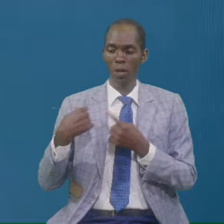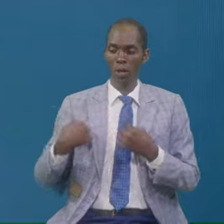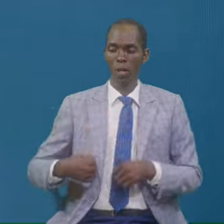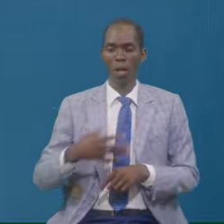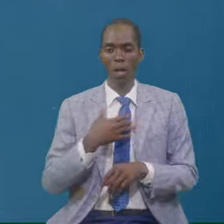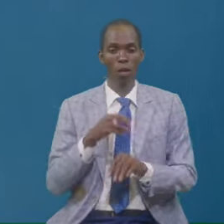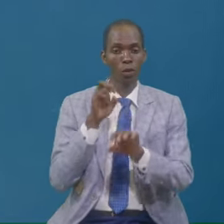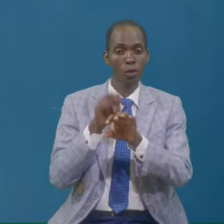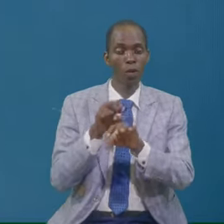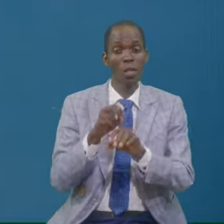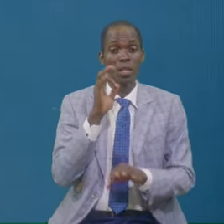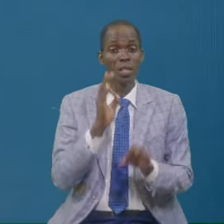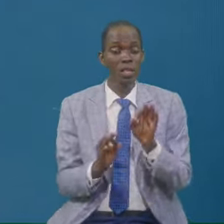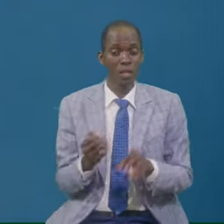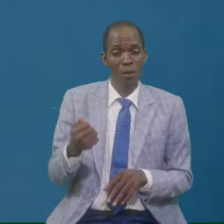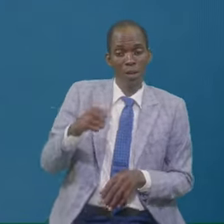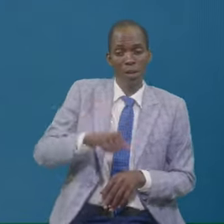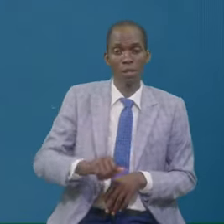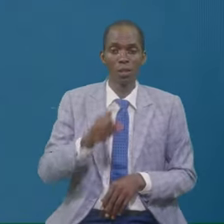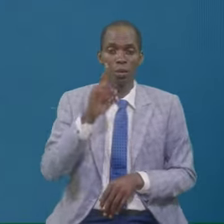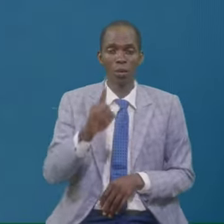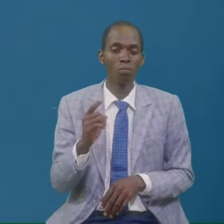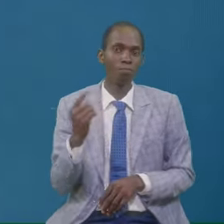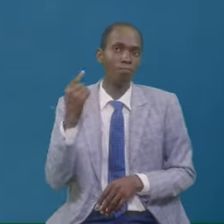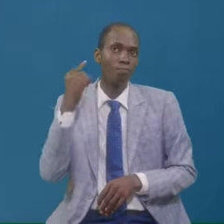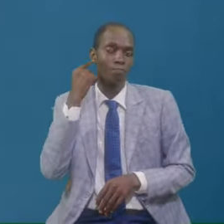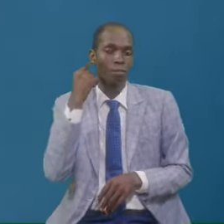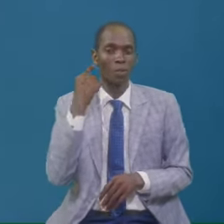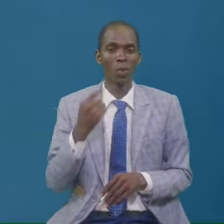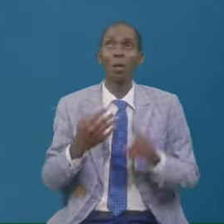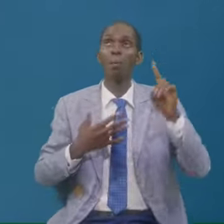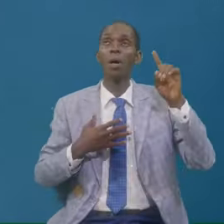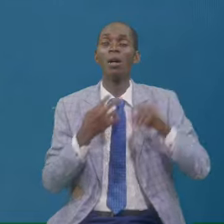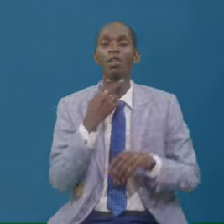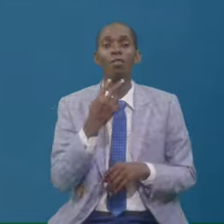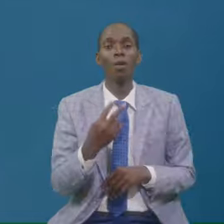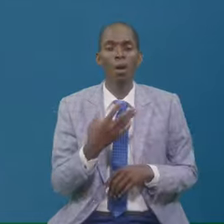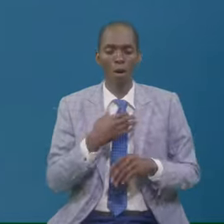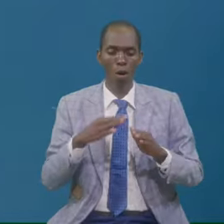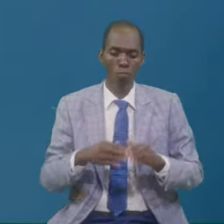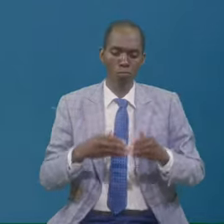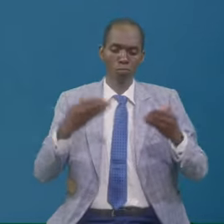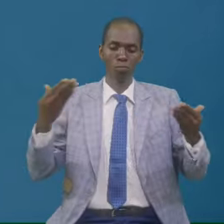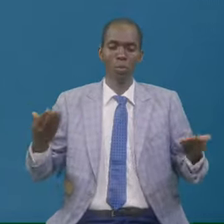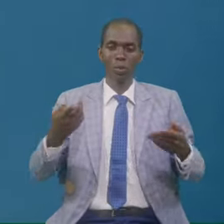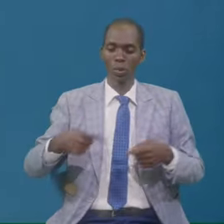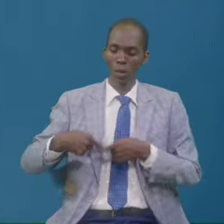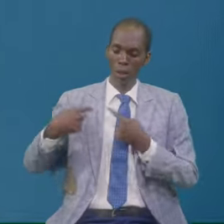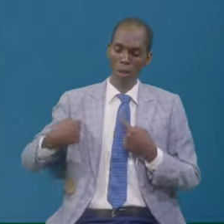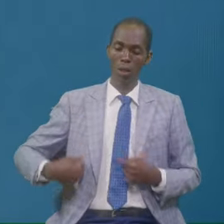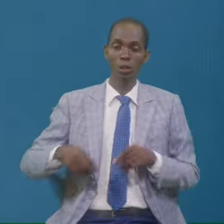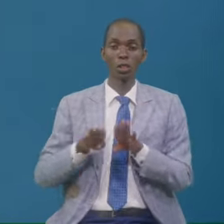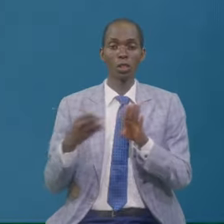man hears my voice, ఎవరైనను నా స్వరము విని, and he opens the door, తలుపు తెరచిన ఎడల, I